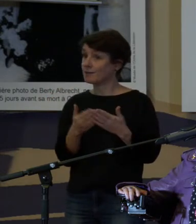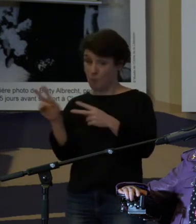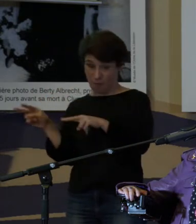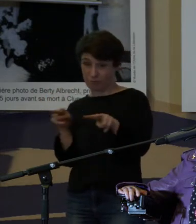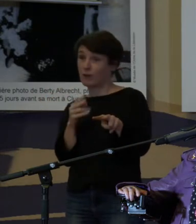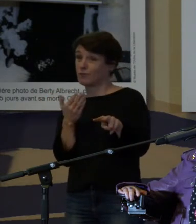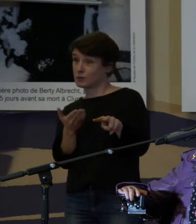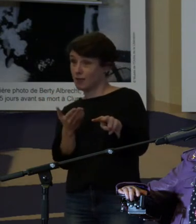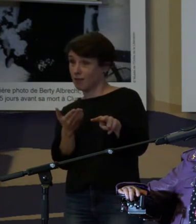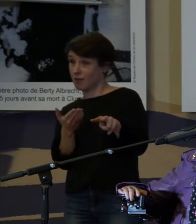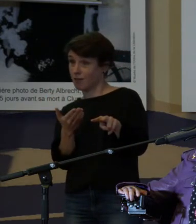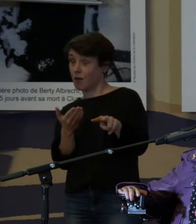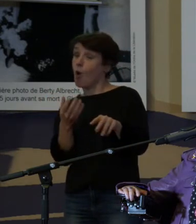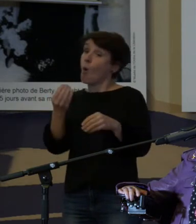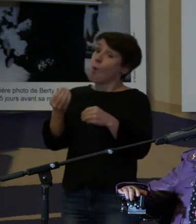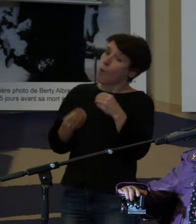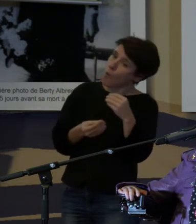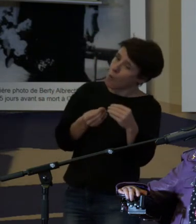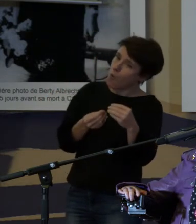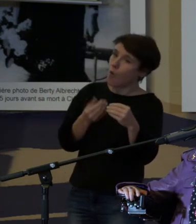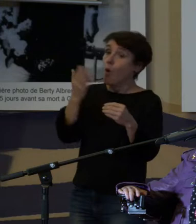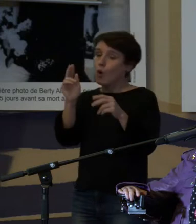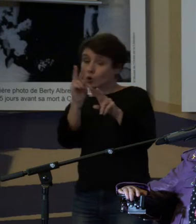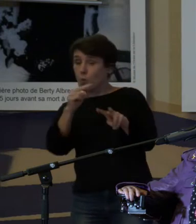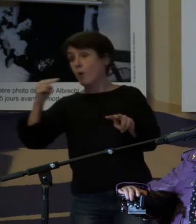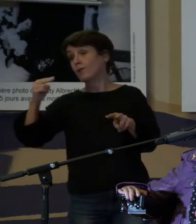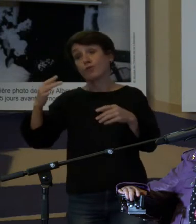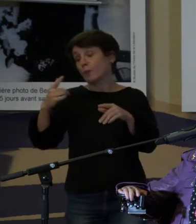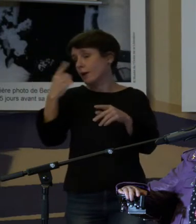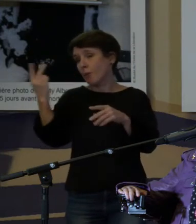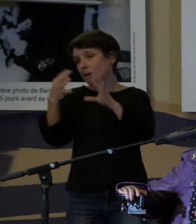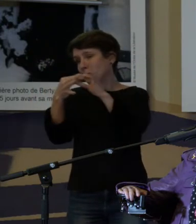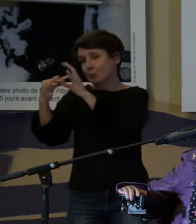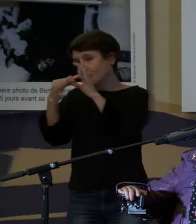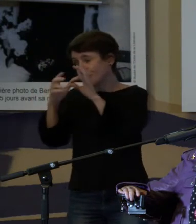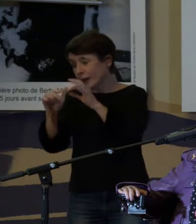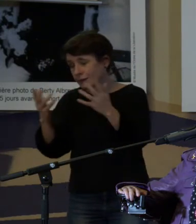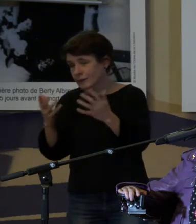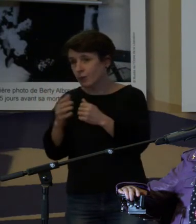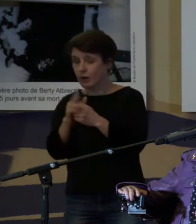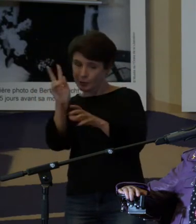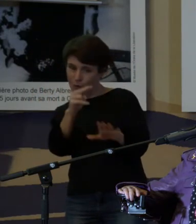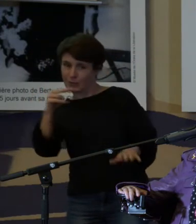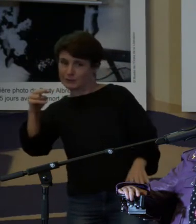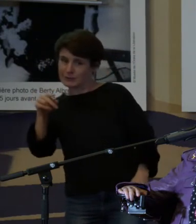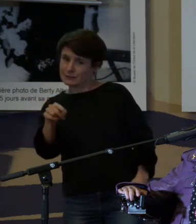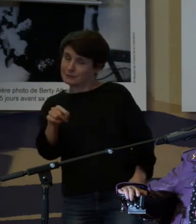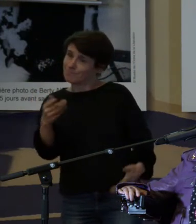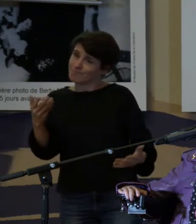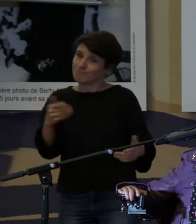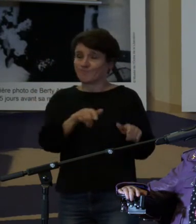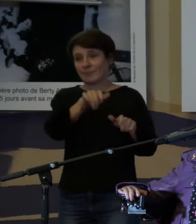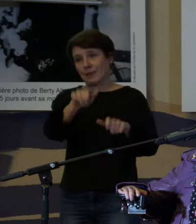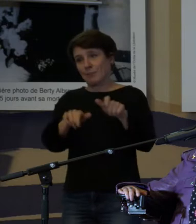facette, c'est une autre facette du même processus, pour dire que ces personnes, en fait,